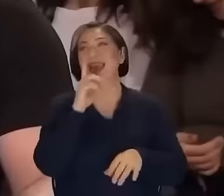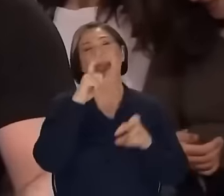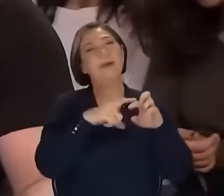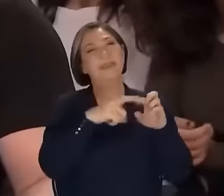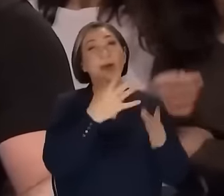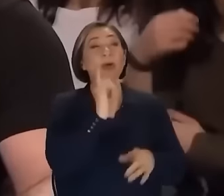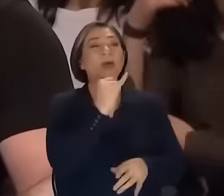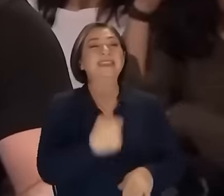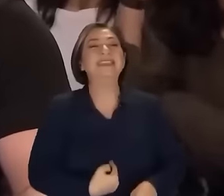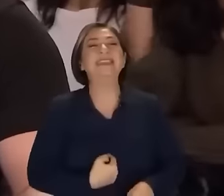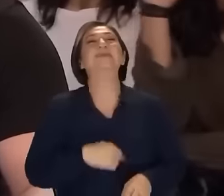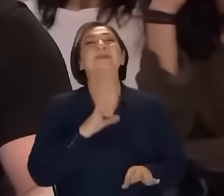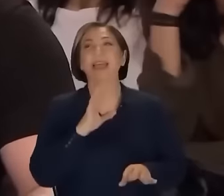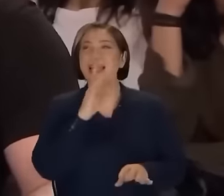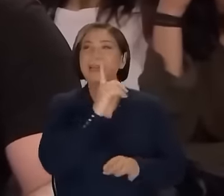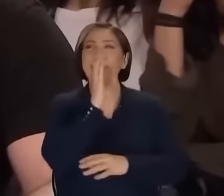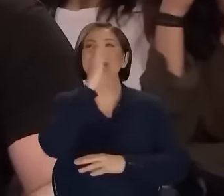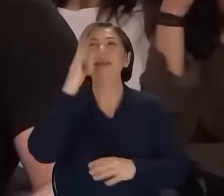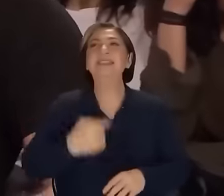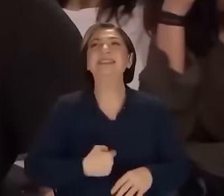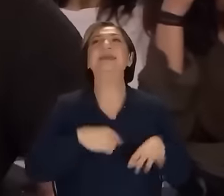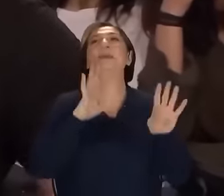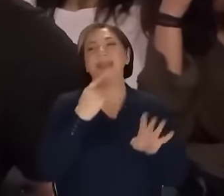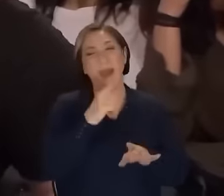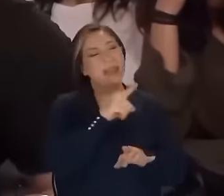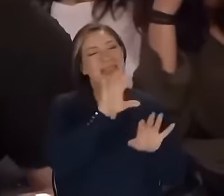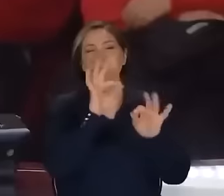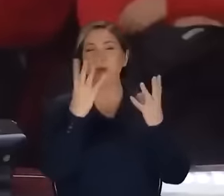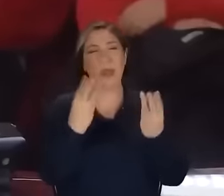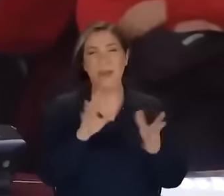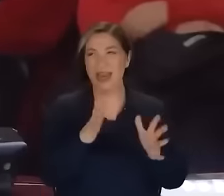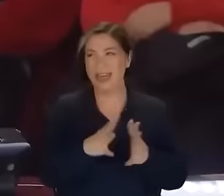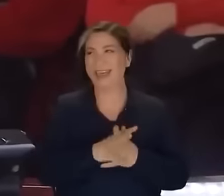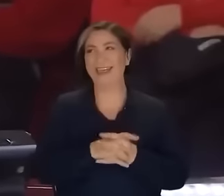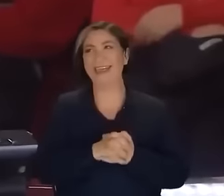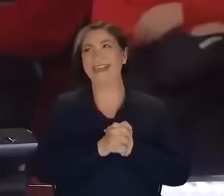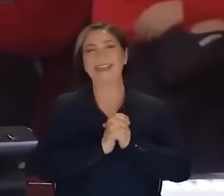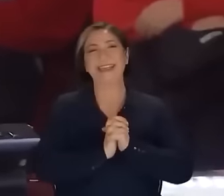Kötü hissetmesin evet. Diye. Kendini gurbette hissetme diye Beyazıt.